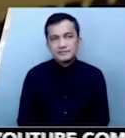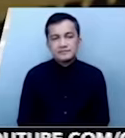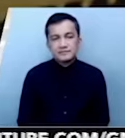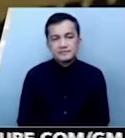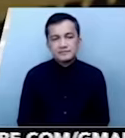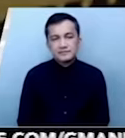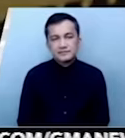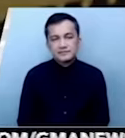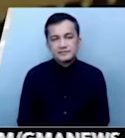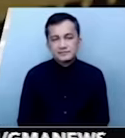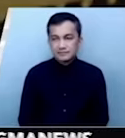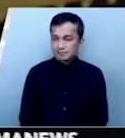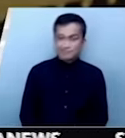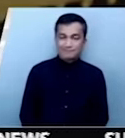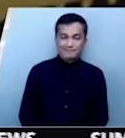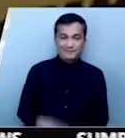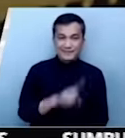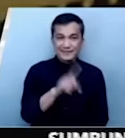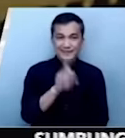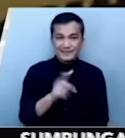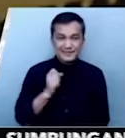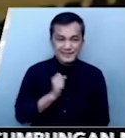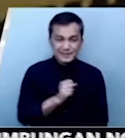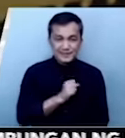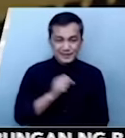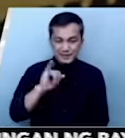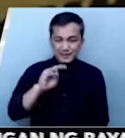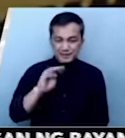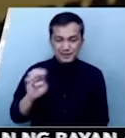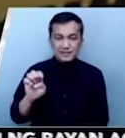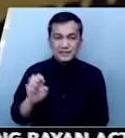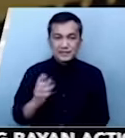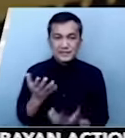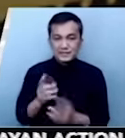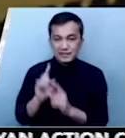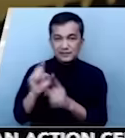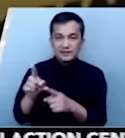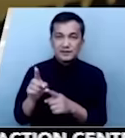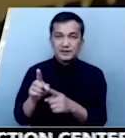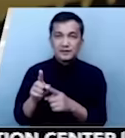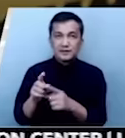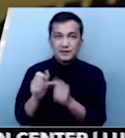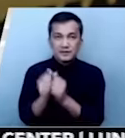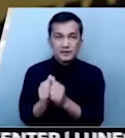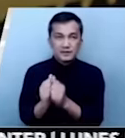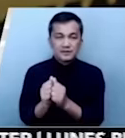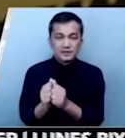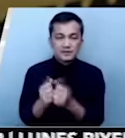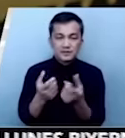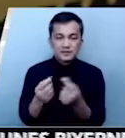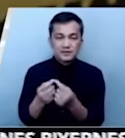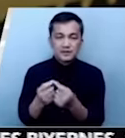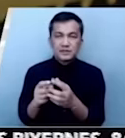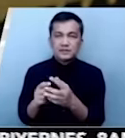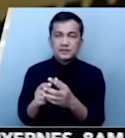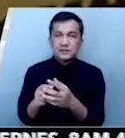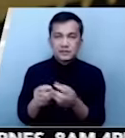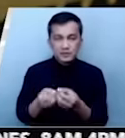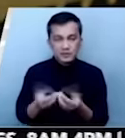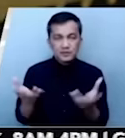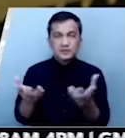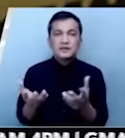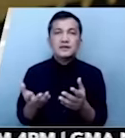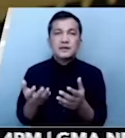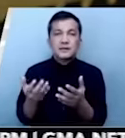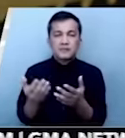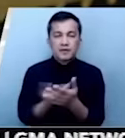Ako, tinanong natin si Senadora Marcos kung saan ba siya dadalo bukas at magkasabay kasi ang gagawing launch ng bagong